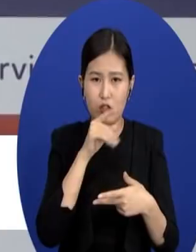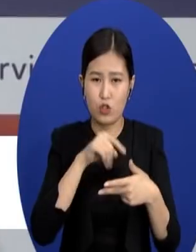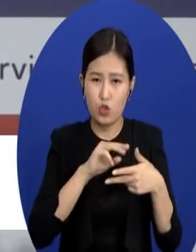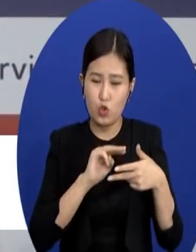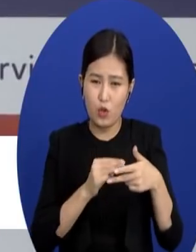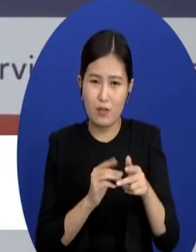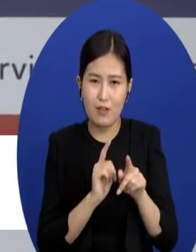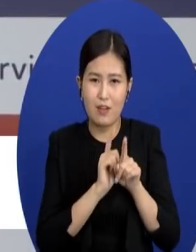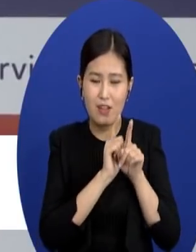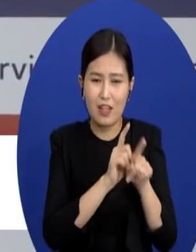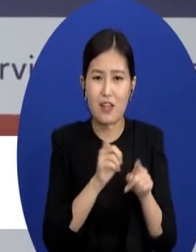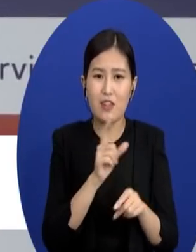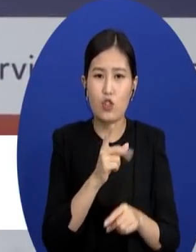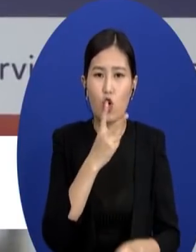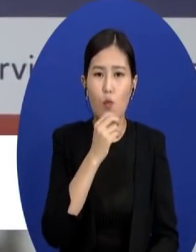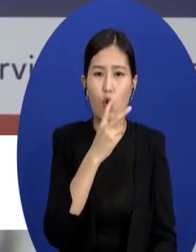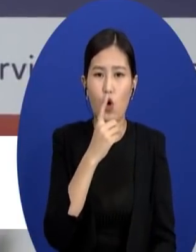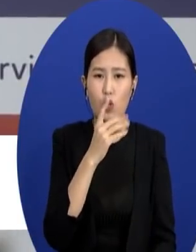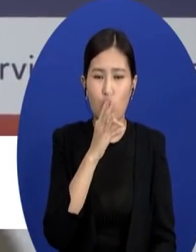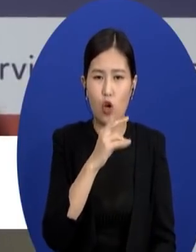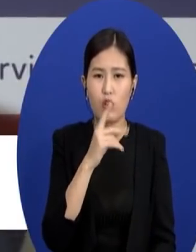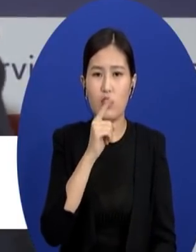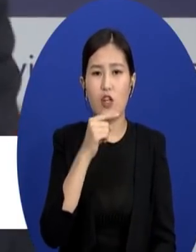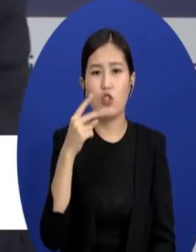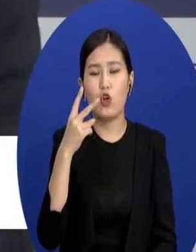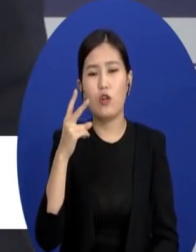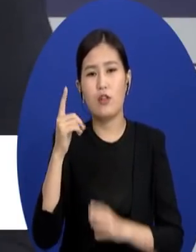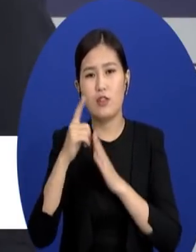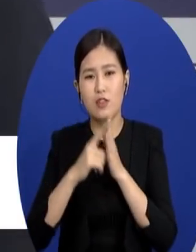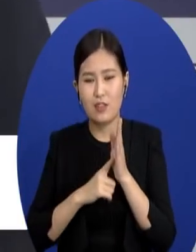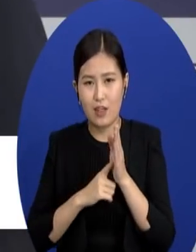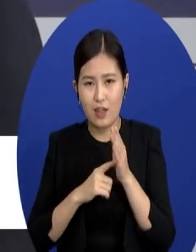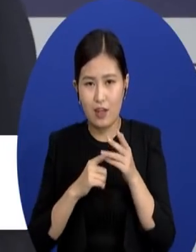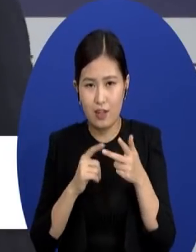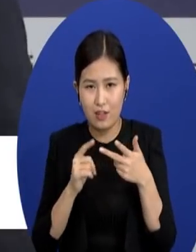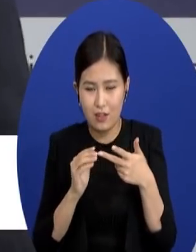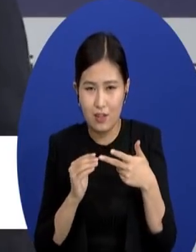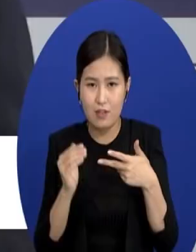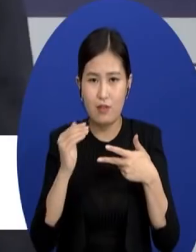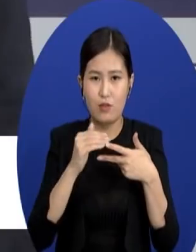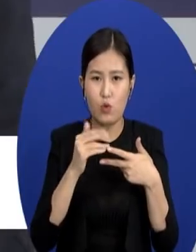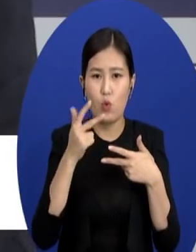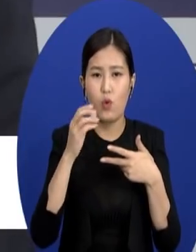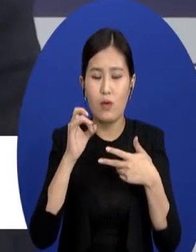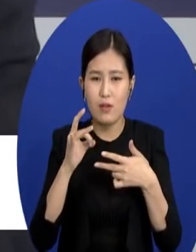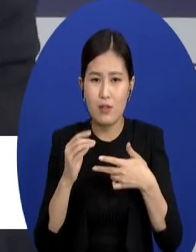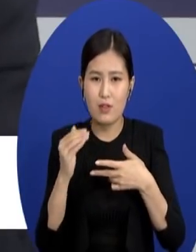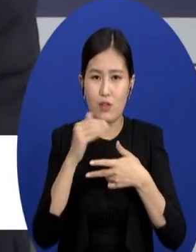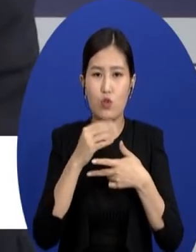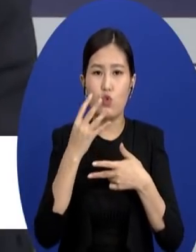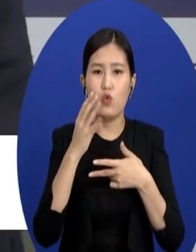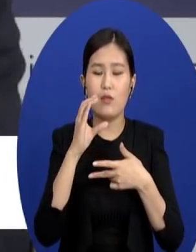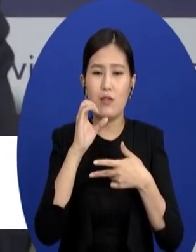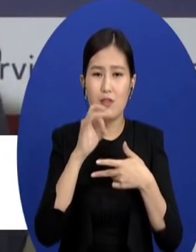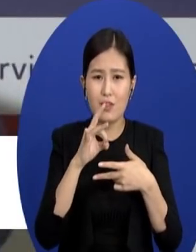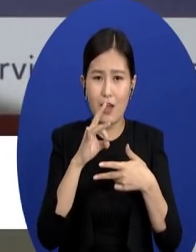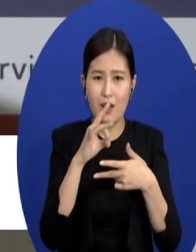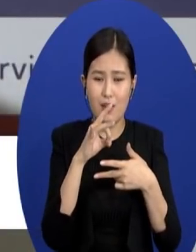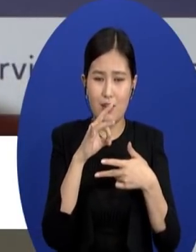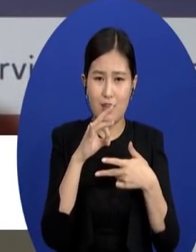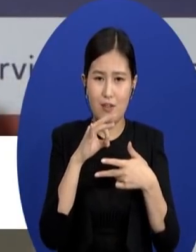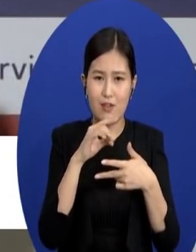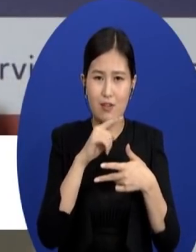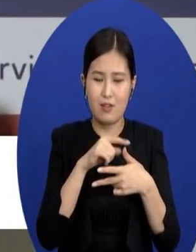оны 1-с 2 дугаар сард эхний шат, 3 дугаар сард 2 дахь шат, 4 дугаар сард 3 дахь шатны